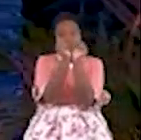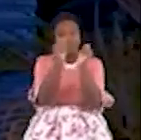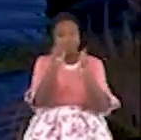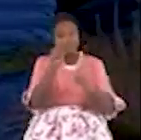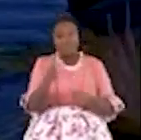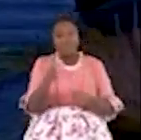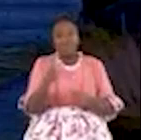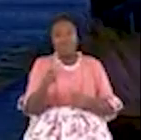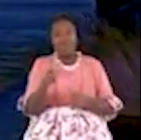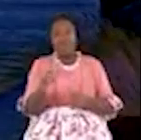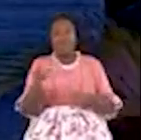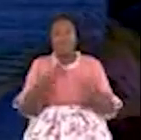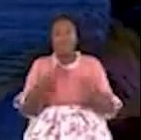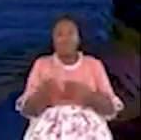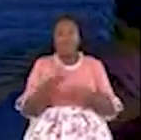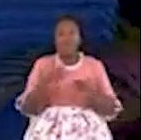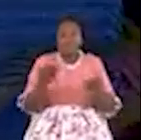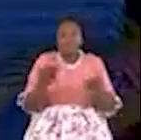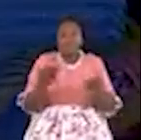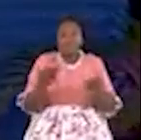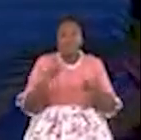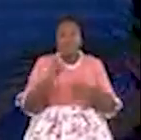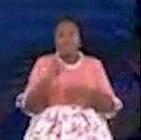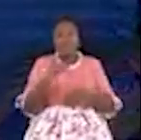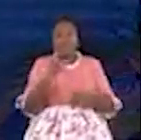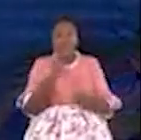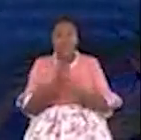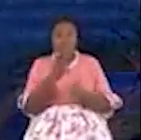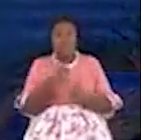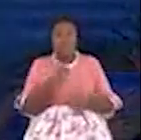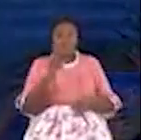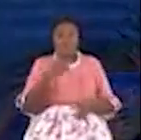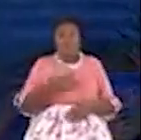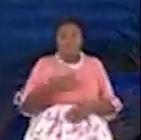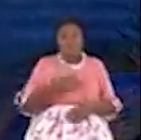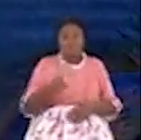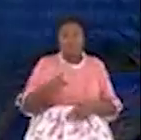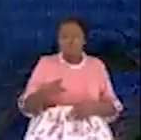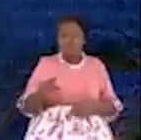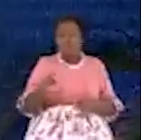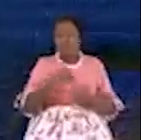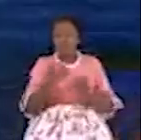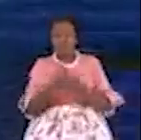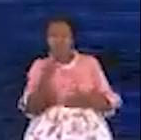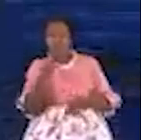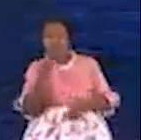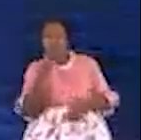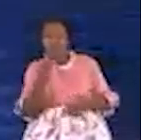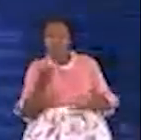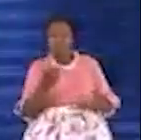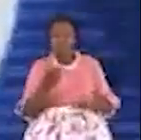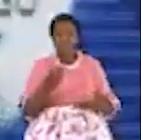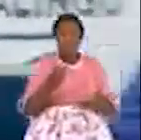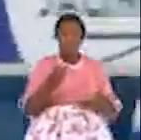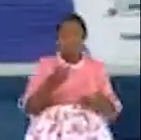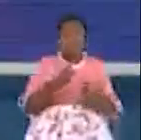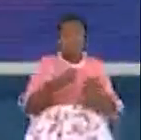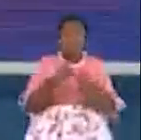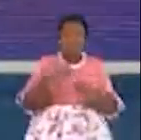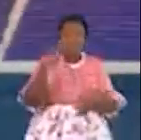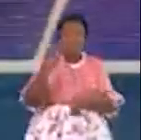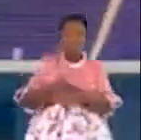ọbụla na-enyefere gị n'ịṅụ anwụrụ, maọbụ n'ịṅụ mmanya na-aba n'anya, maọbụ ihe